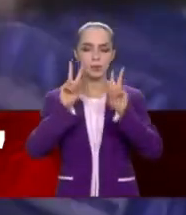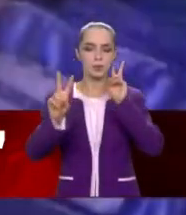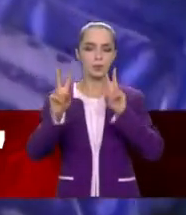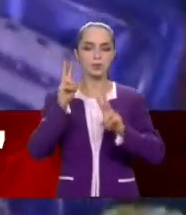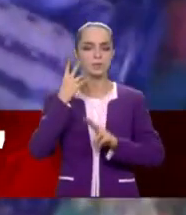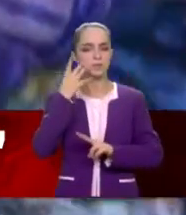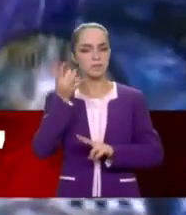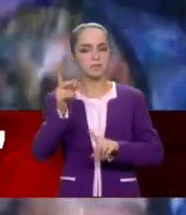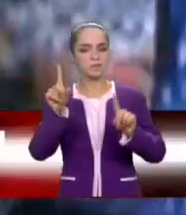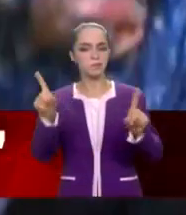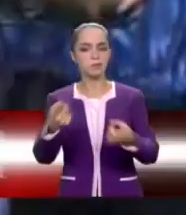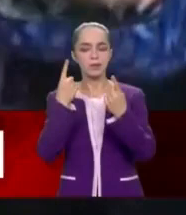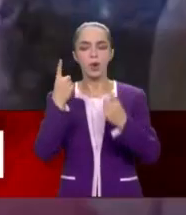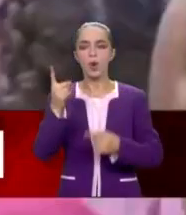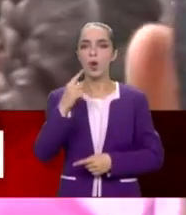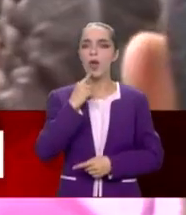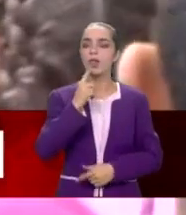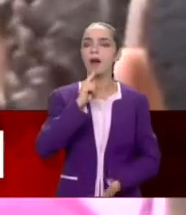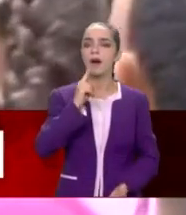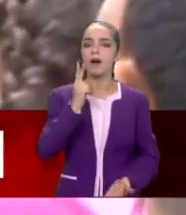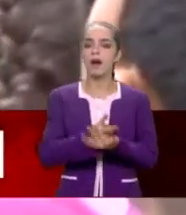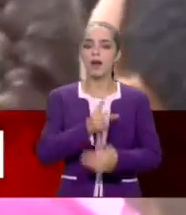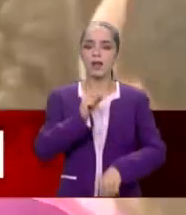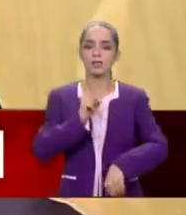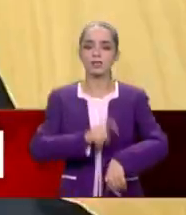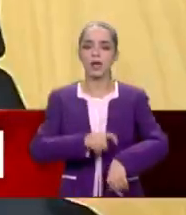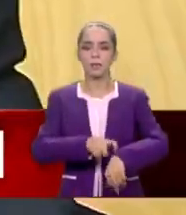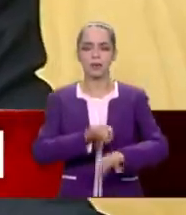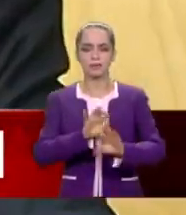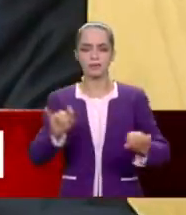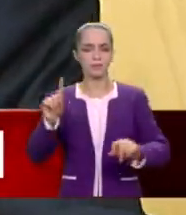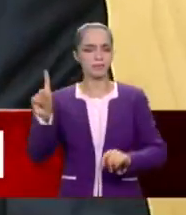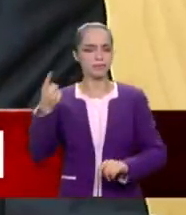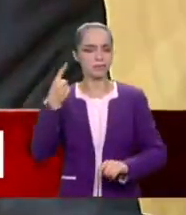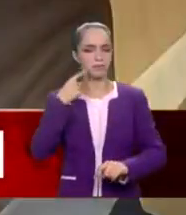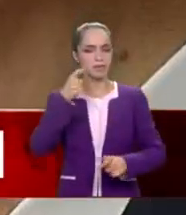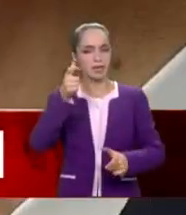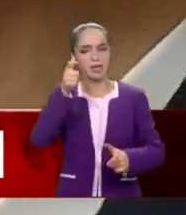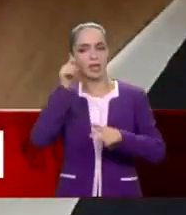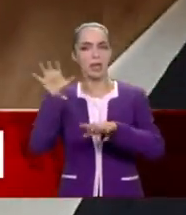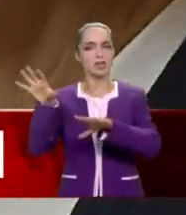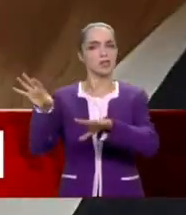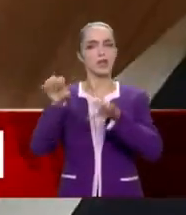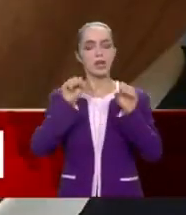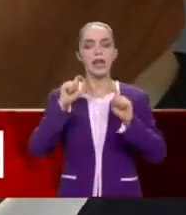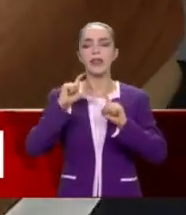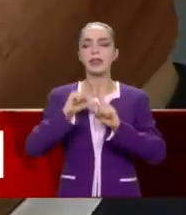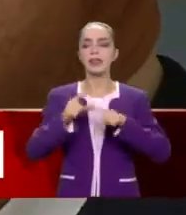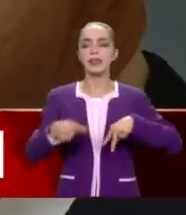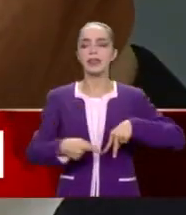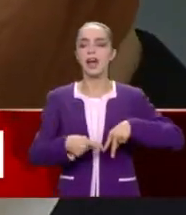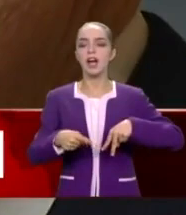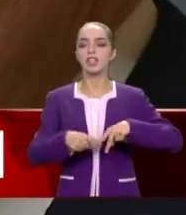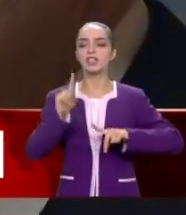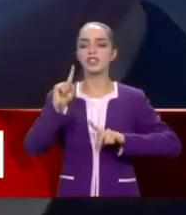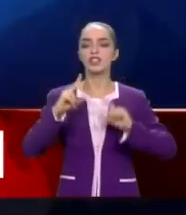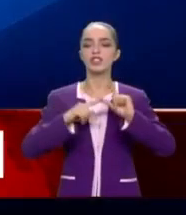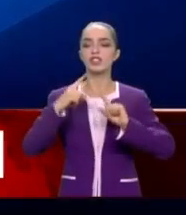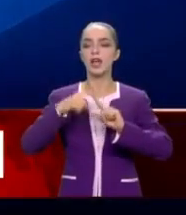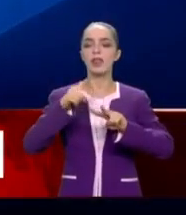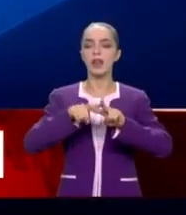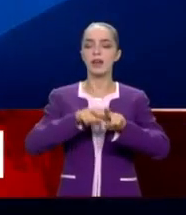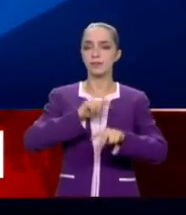şaibelidir. Skandal dediği o kararın zamanlamasına da dikkati çekti Bahçeli. Danıştay'a bu yanlıştan dönün diye